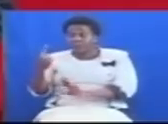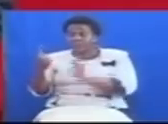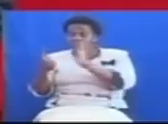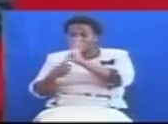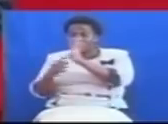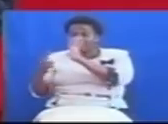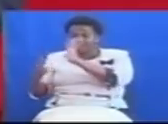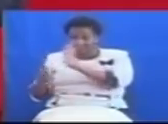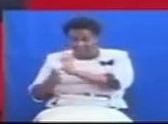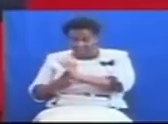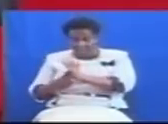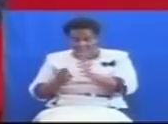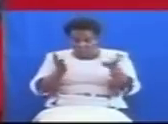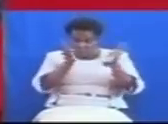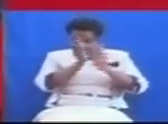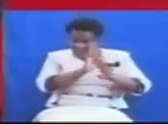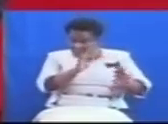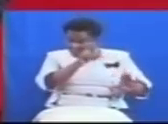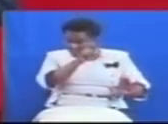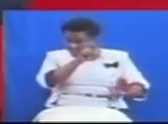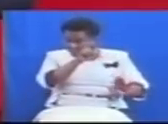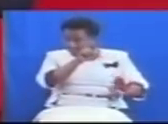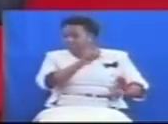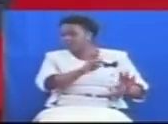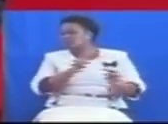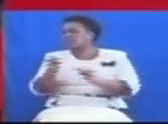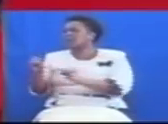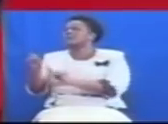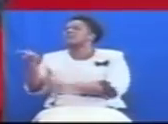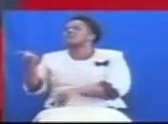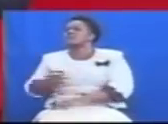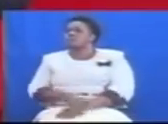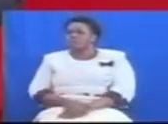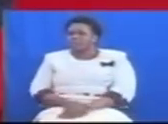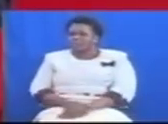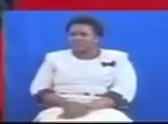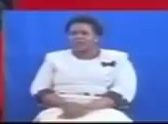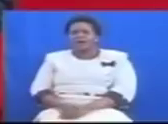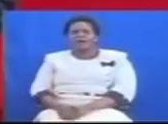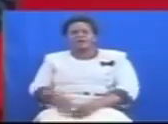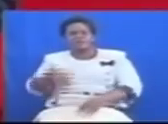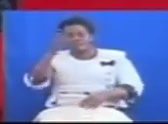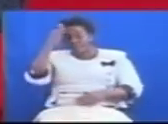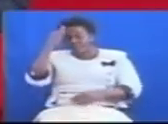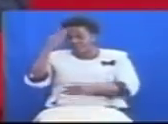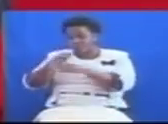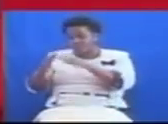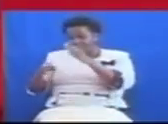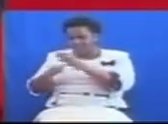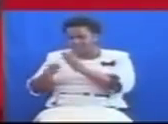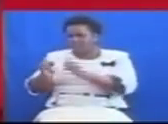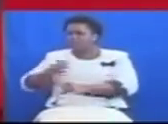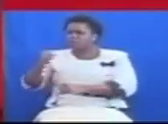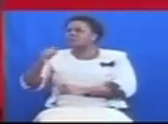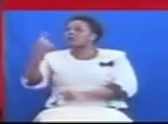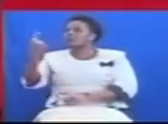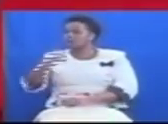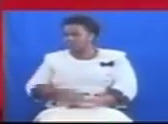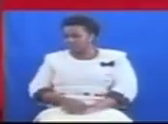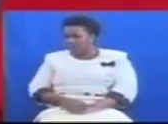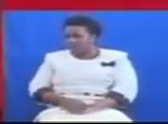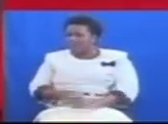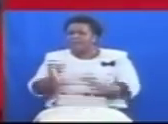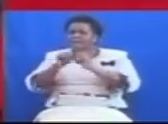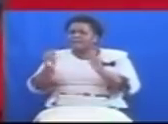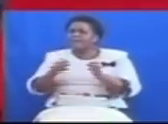mengine nchini. Hatua imeanza ya majengo yamekamilika, tunapeleka vifaa tiba, kuna hatua ya pili ya wataalamu mbalimbali. Tukianza kutoa huduma hivi vipi tutaenda